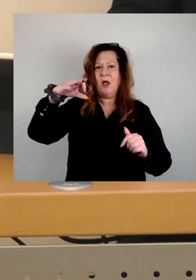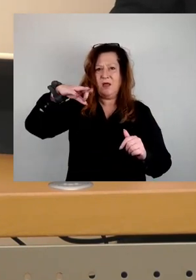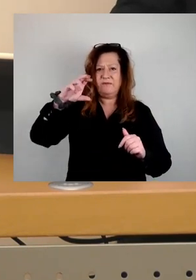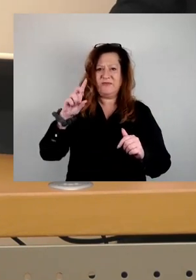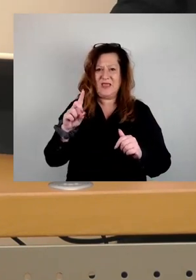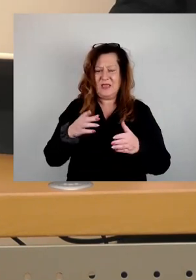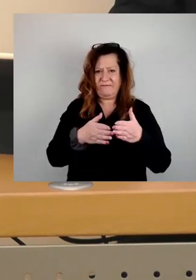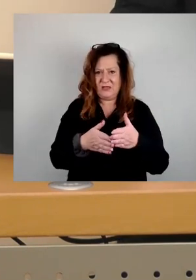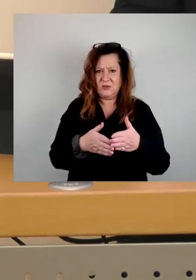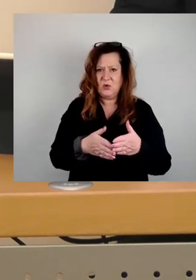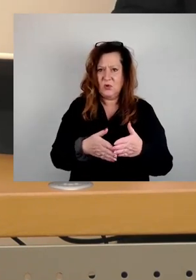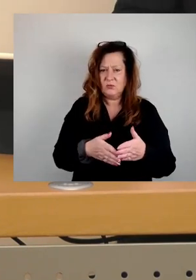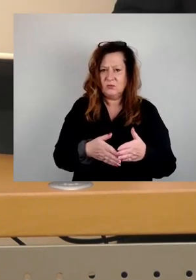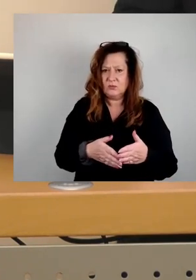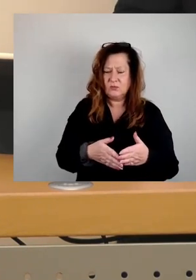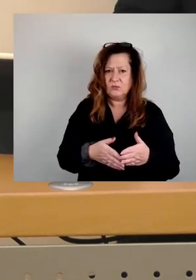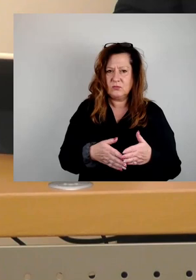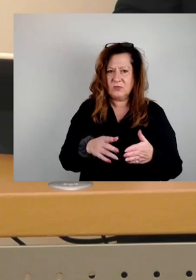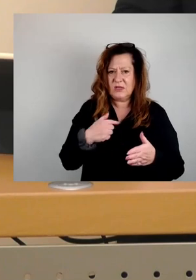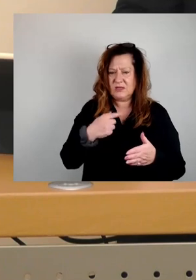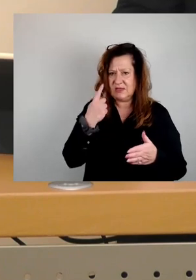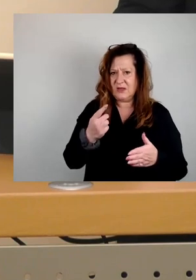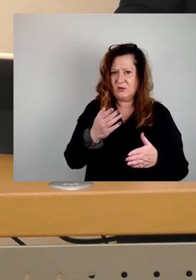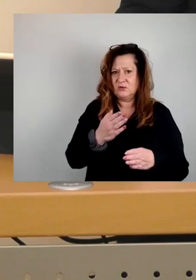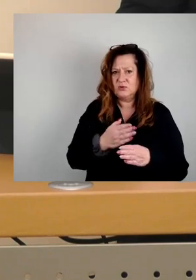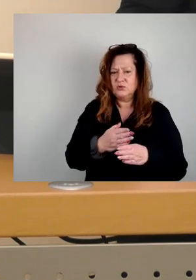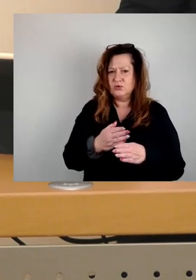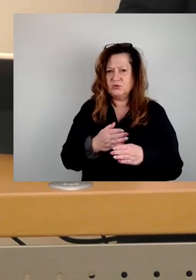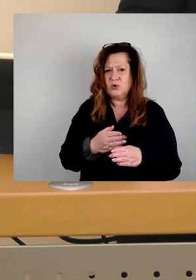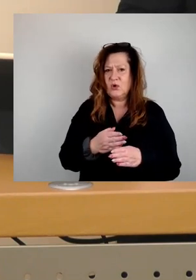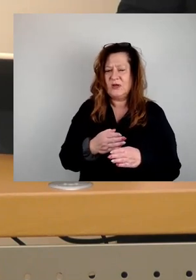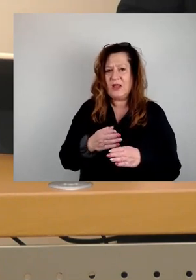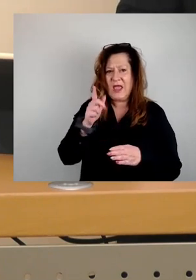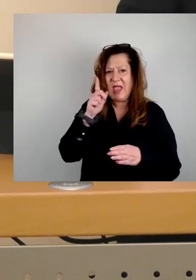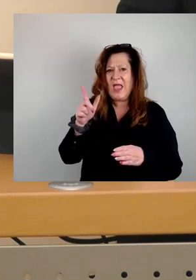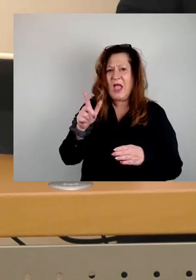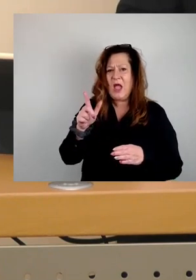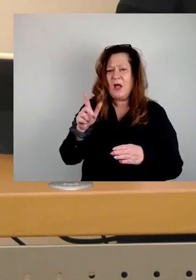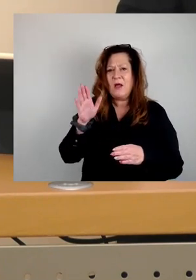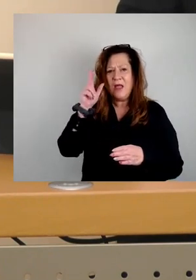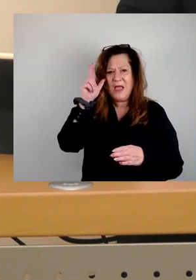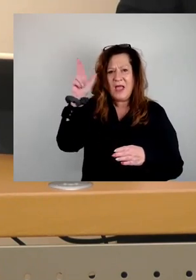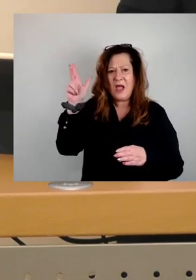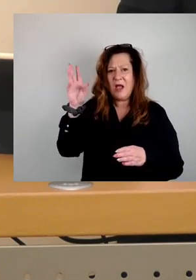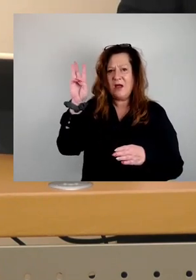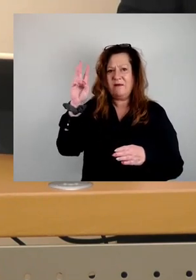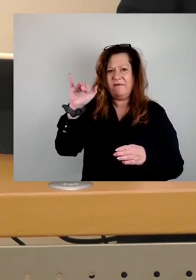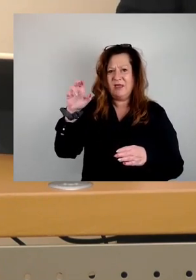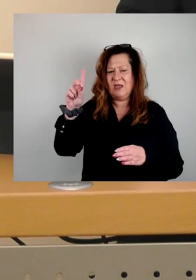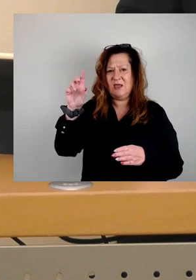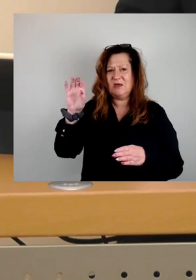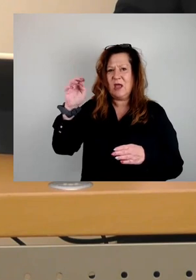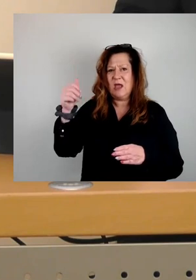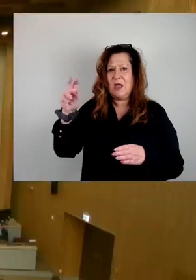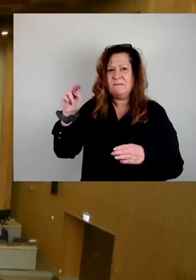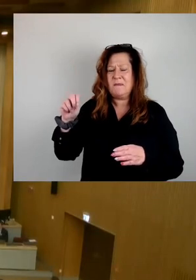insoweit gehe ich davon aus, Herr Laczynski, Sie haben jetzt, macht Herr Wiedemann, oder? Wer macht Fraktionsrunde? Herr Wiedemann, dann los geht's.